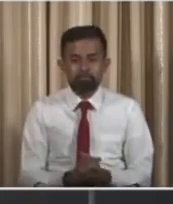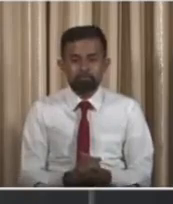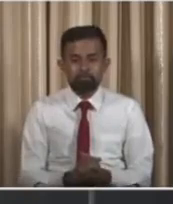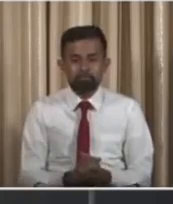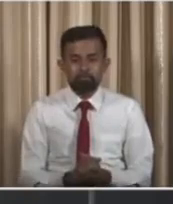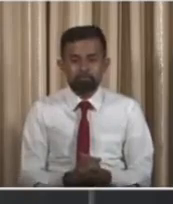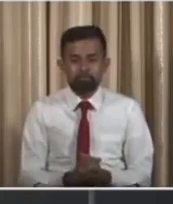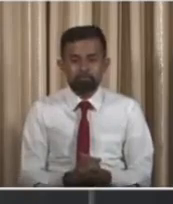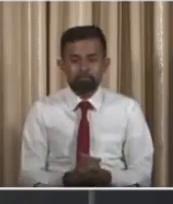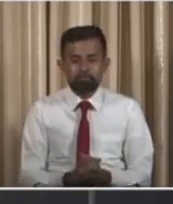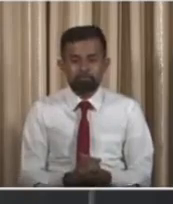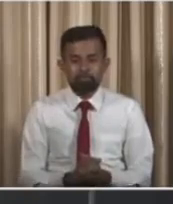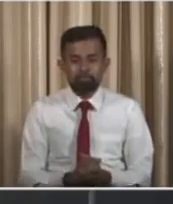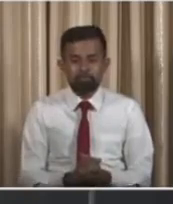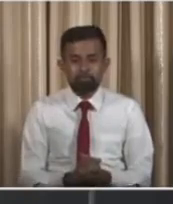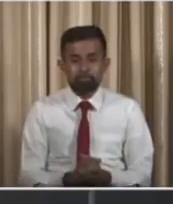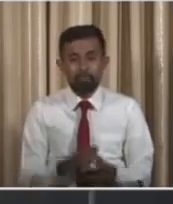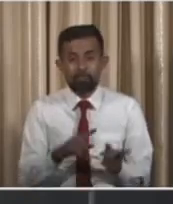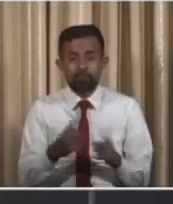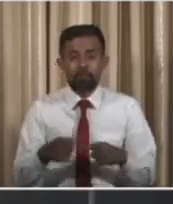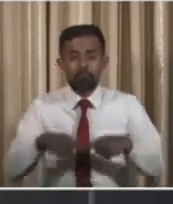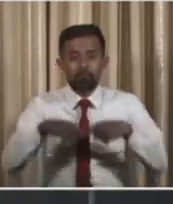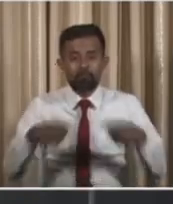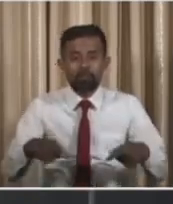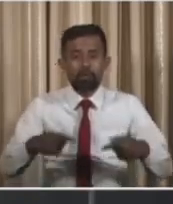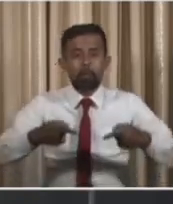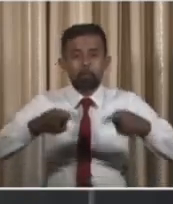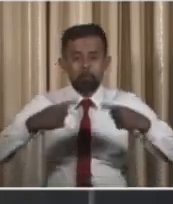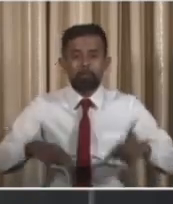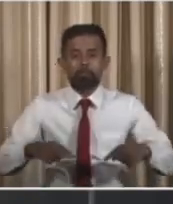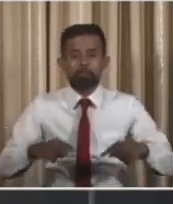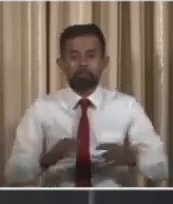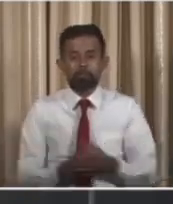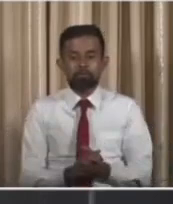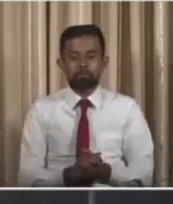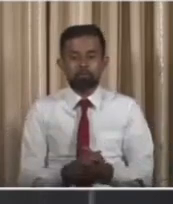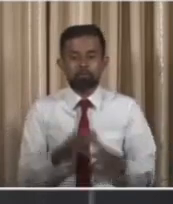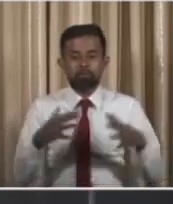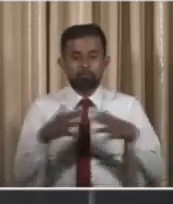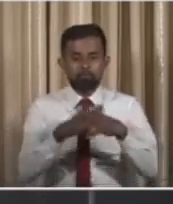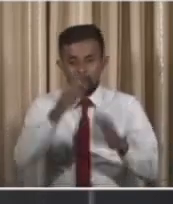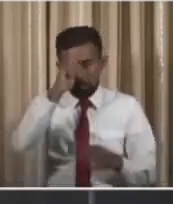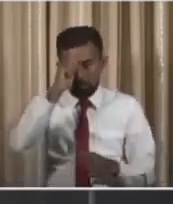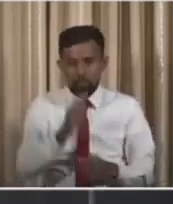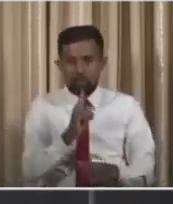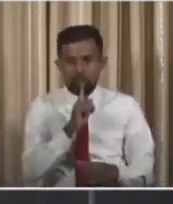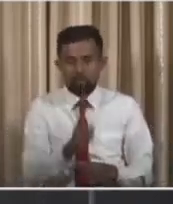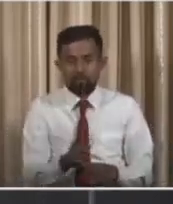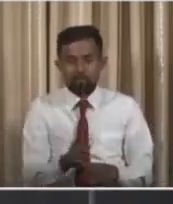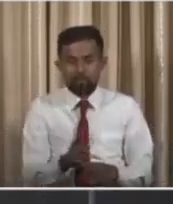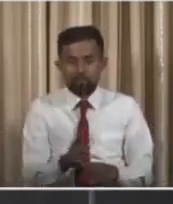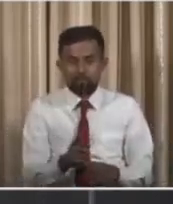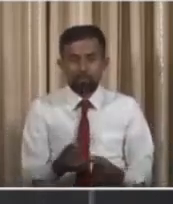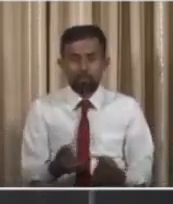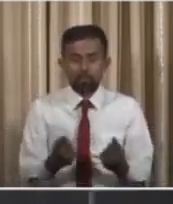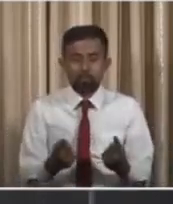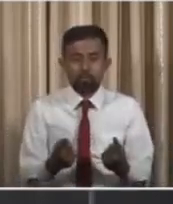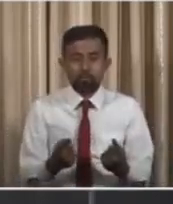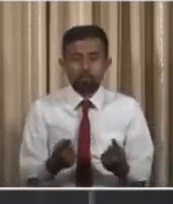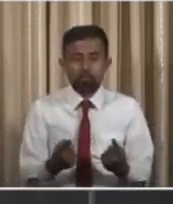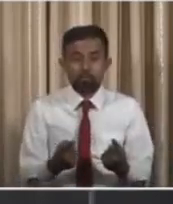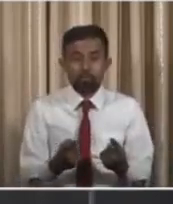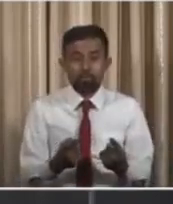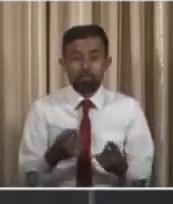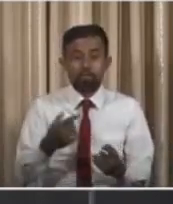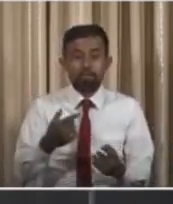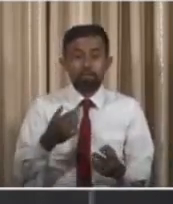එතකොට මේ අනිත් වියදම් කරන්නේ පස්සේ. දැන් විජේවර්ධන මැතිතුමා කියනවා මේකට අවශ්‍ය තීන්ත